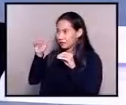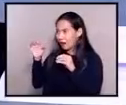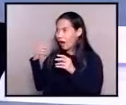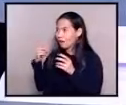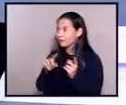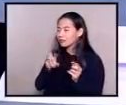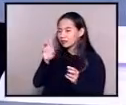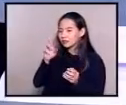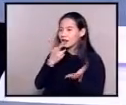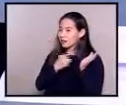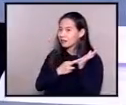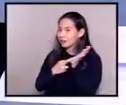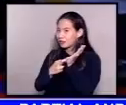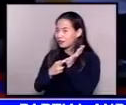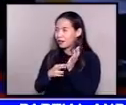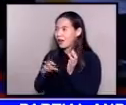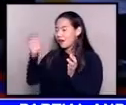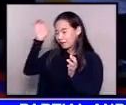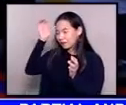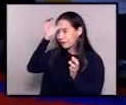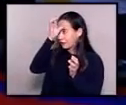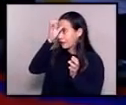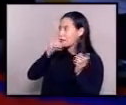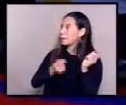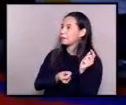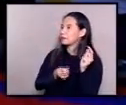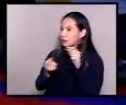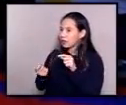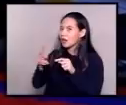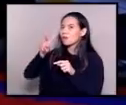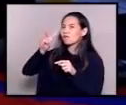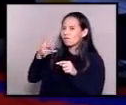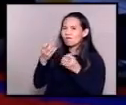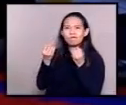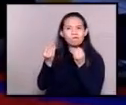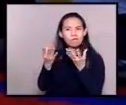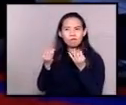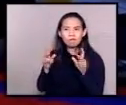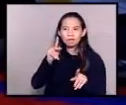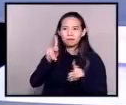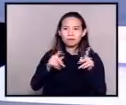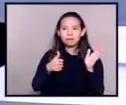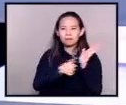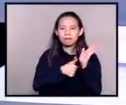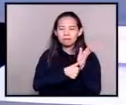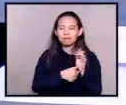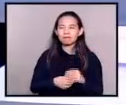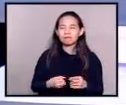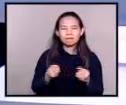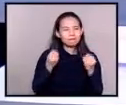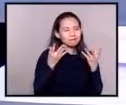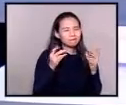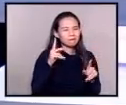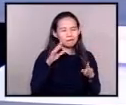Mula po doon sa Cavite, punta natin ng ikalawa sa mga vote-rich provinces sa bansa, ang probinsya ng Cavite. Naging sakit sa ulo ang